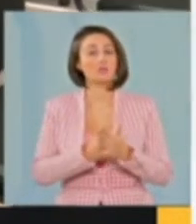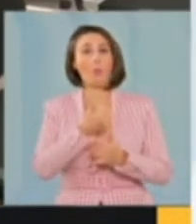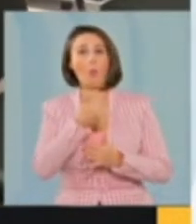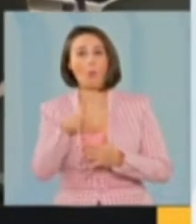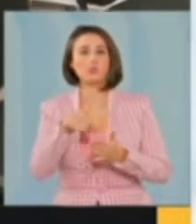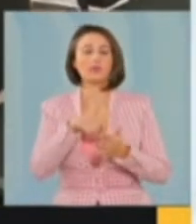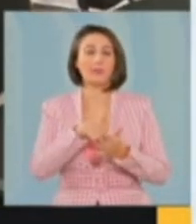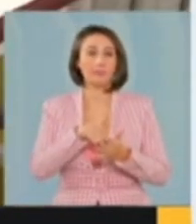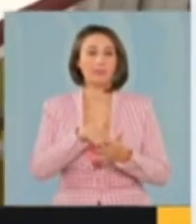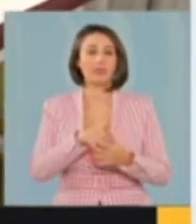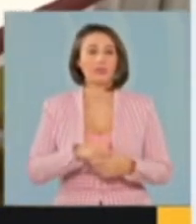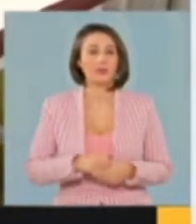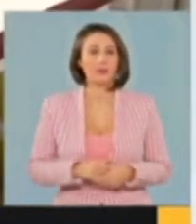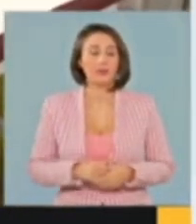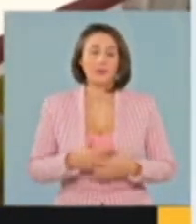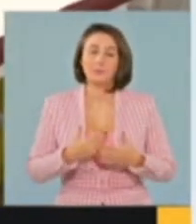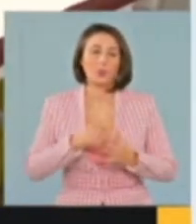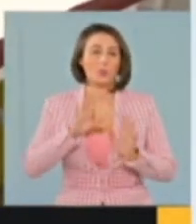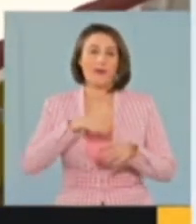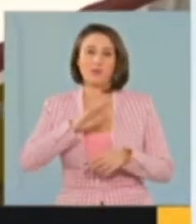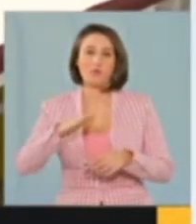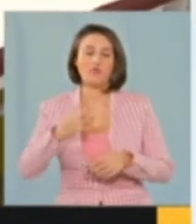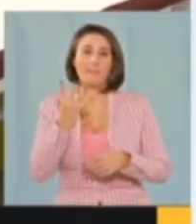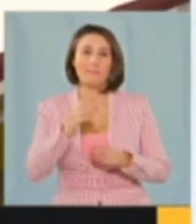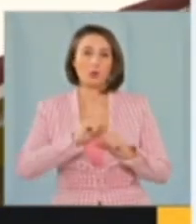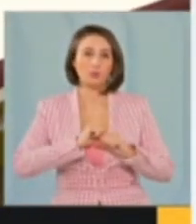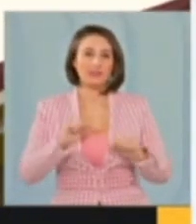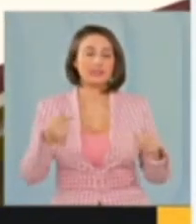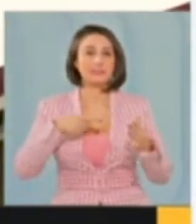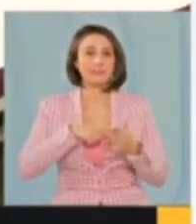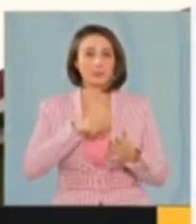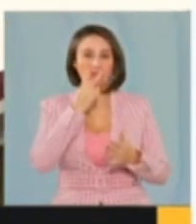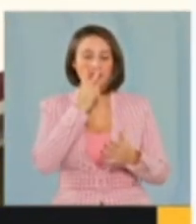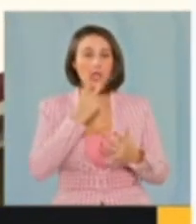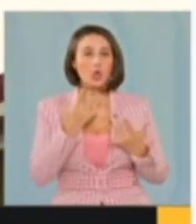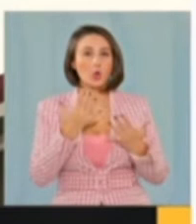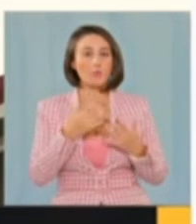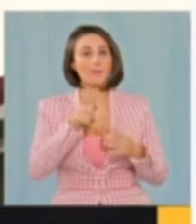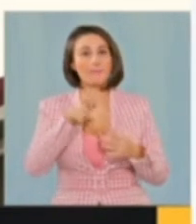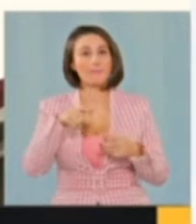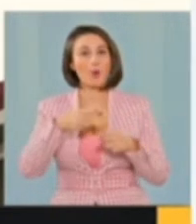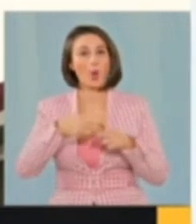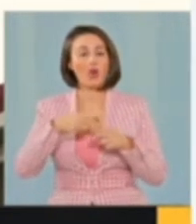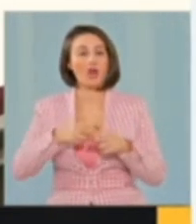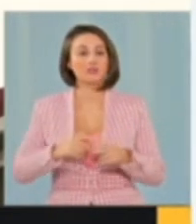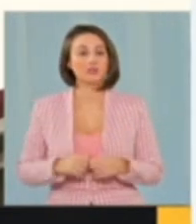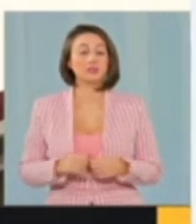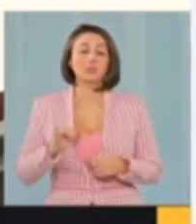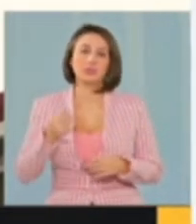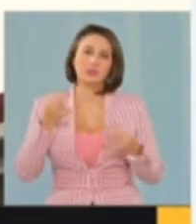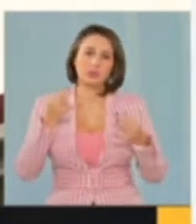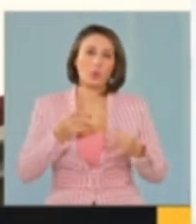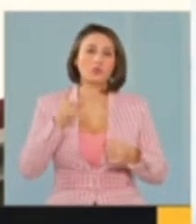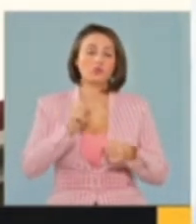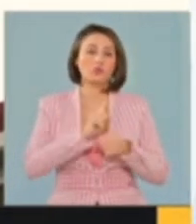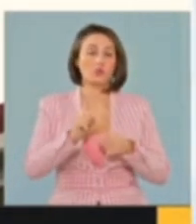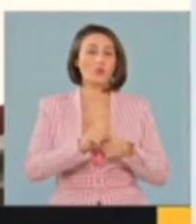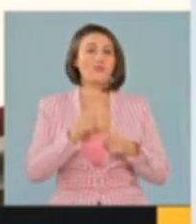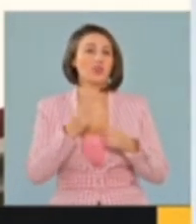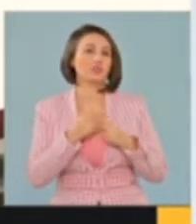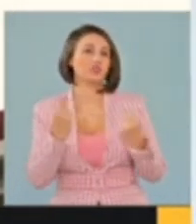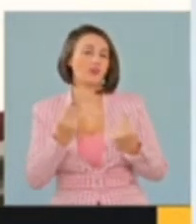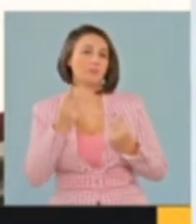care aminteați, pentru că nu mai avem un val 4 atât de intens din punct de vedere al numărului de îmbolnăviri și sigur acest lucru creează un